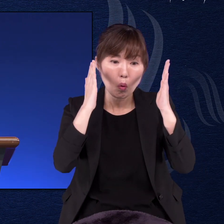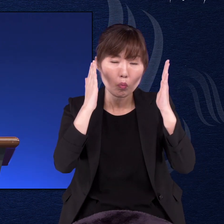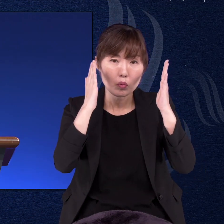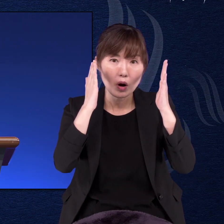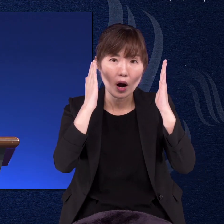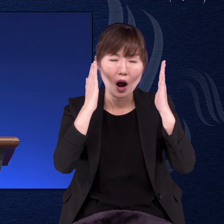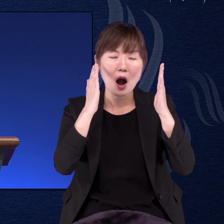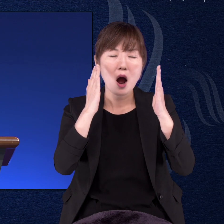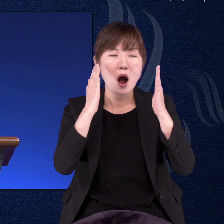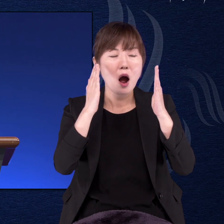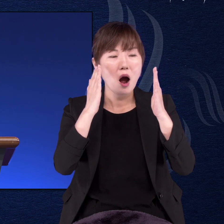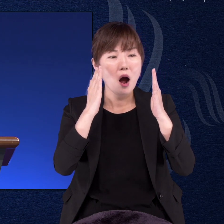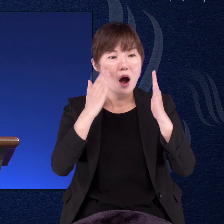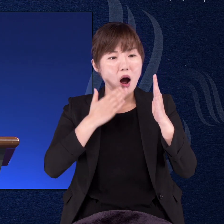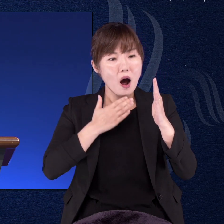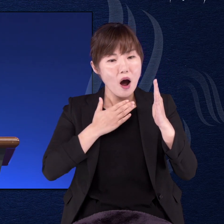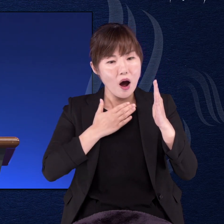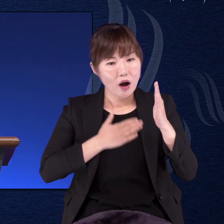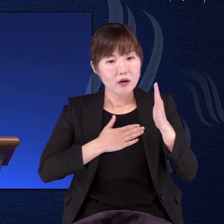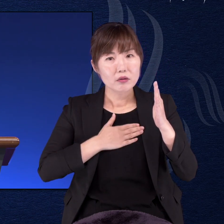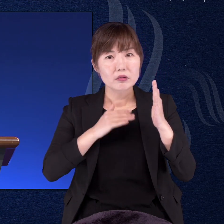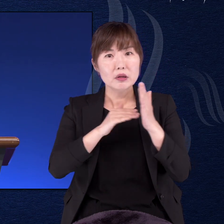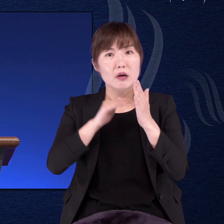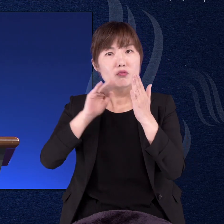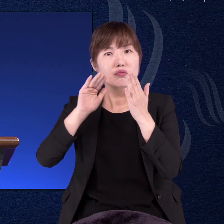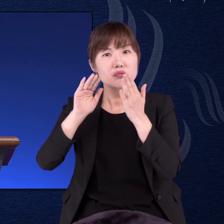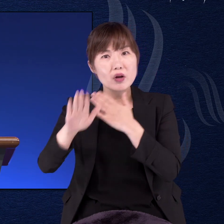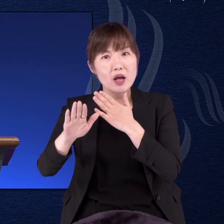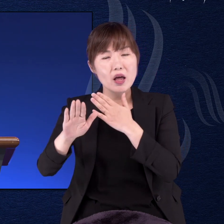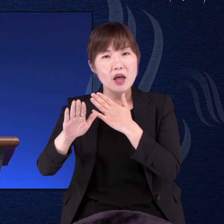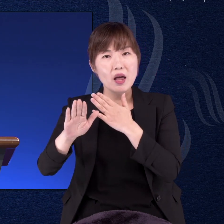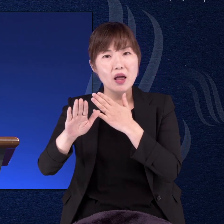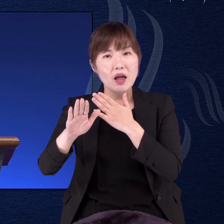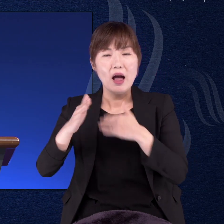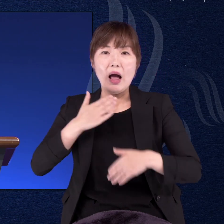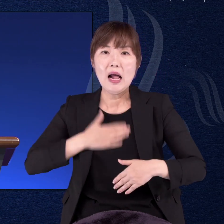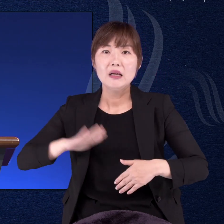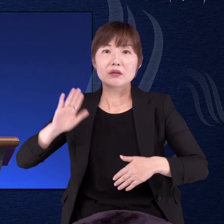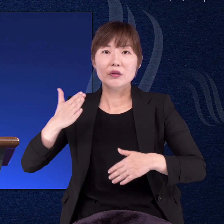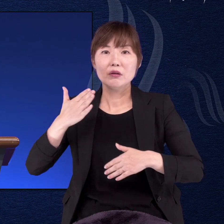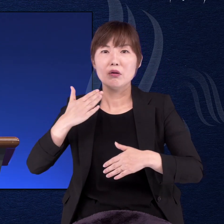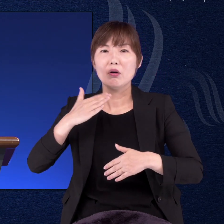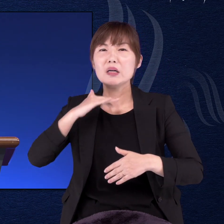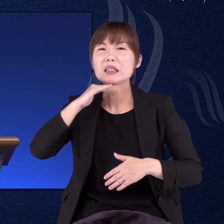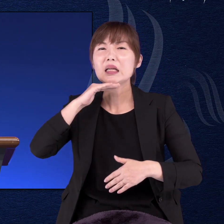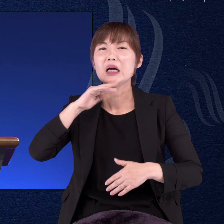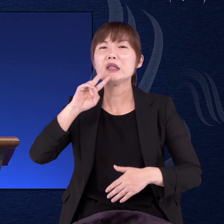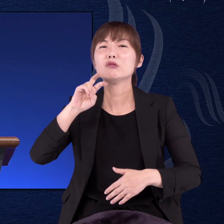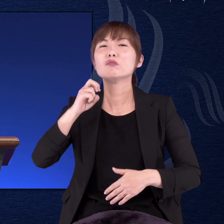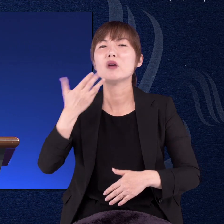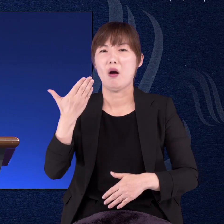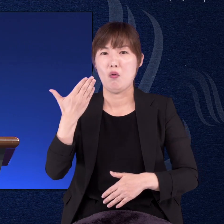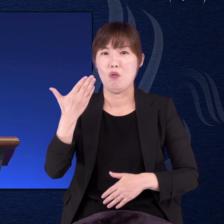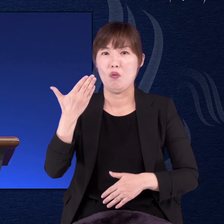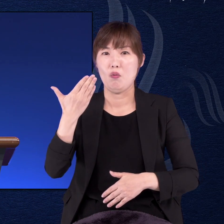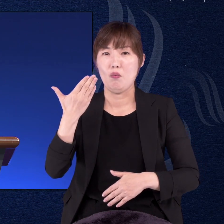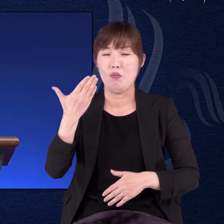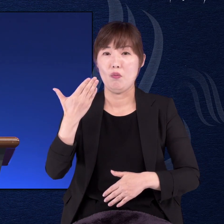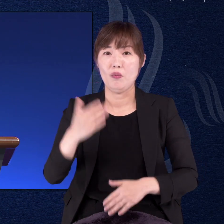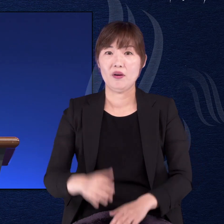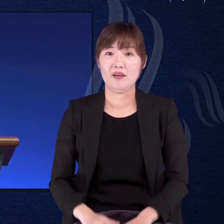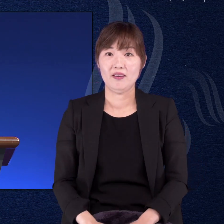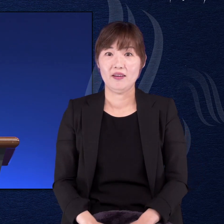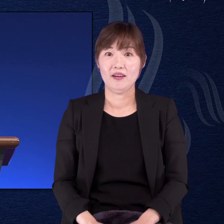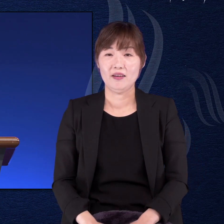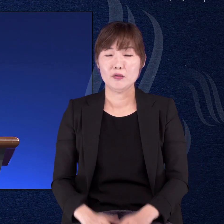건 28살 때였거든요. 그리고 처음으로 기도 응답받은 게 아이를